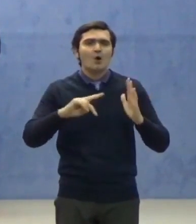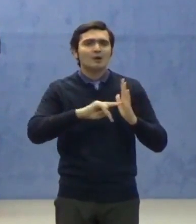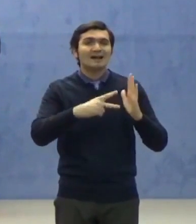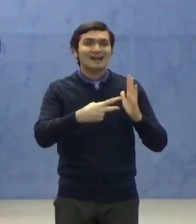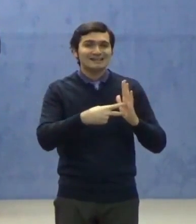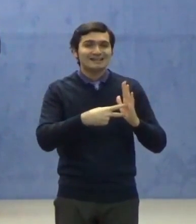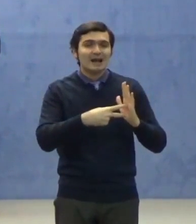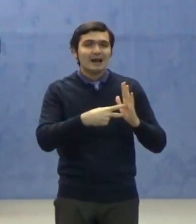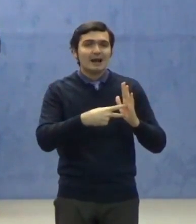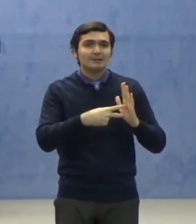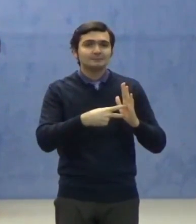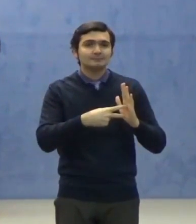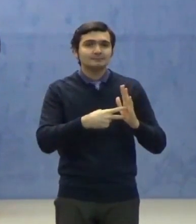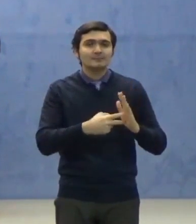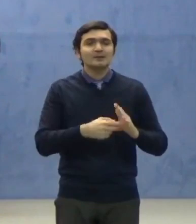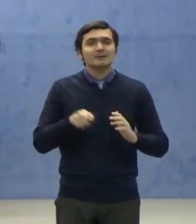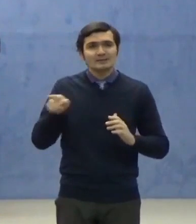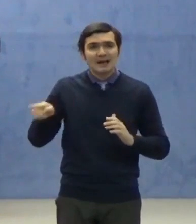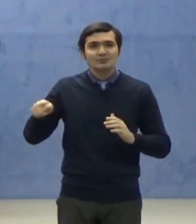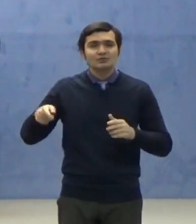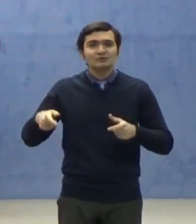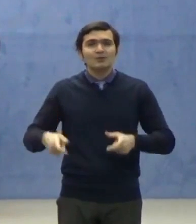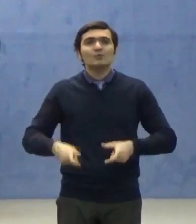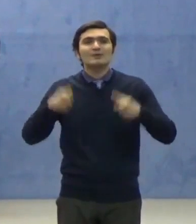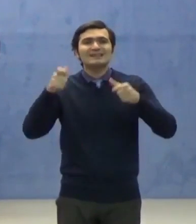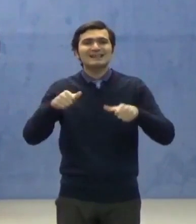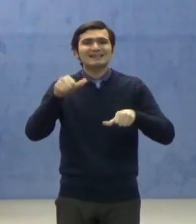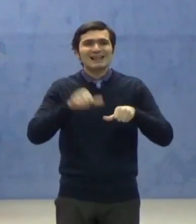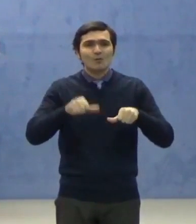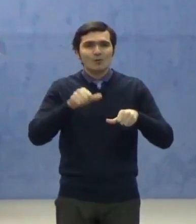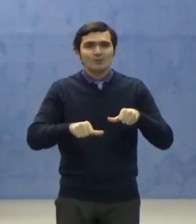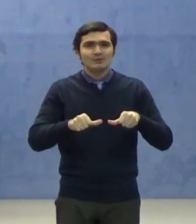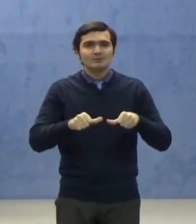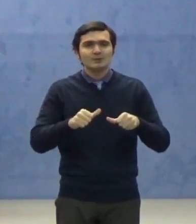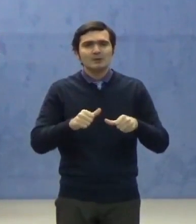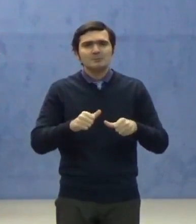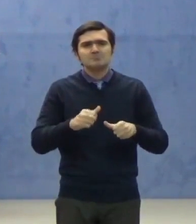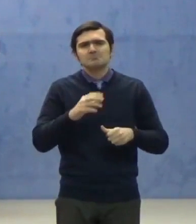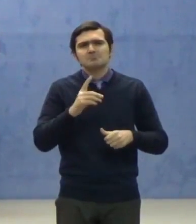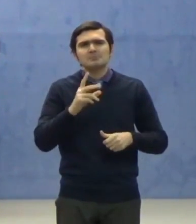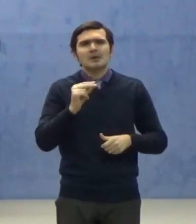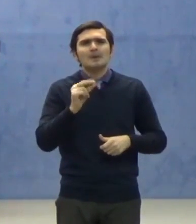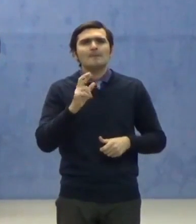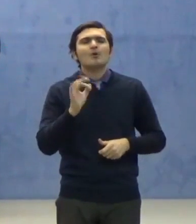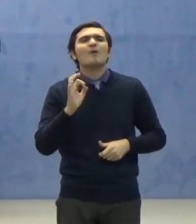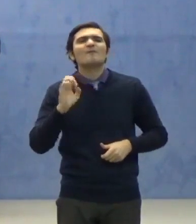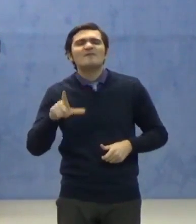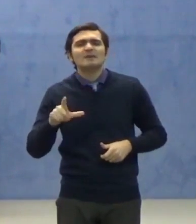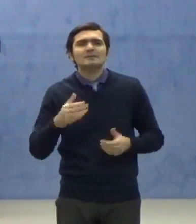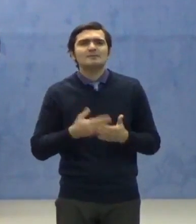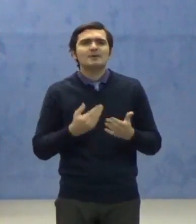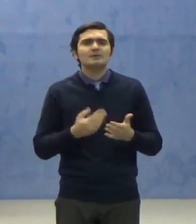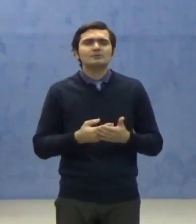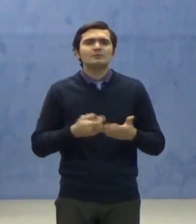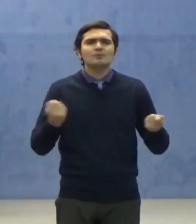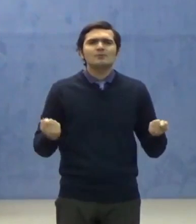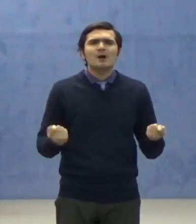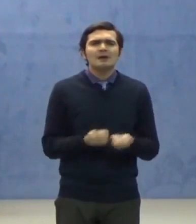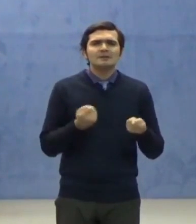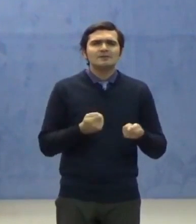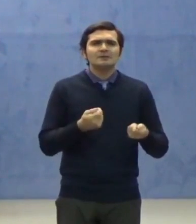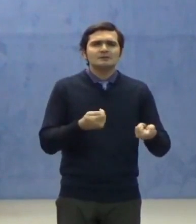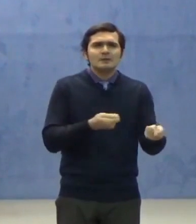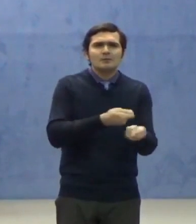aceste unități economice de profil a activităților de comercializare